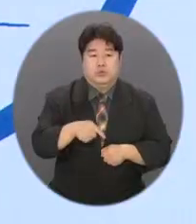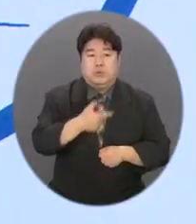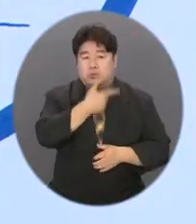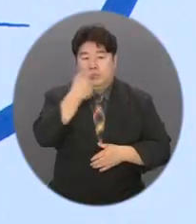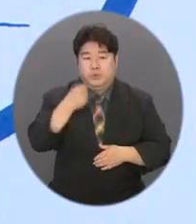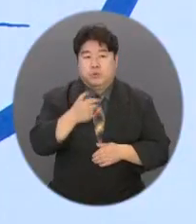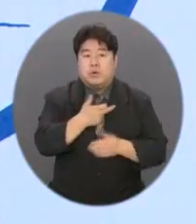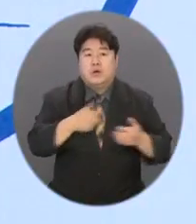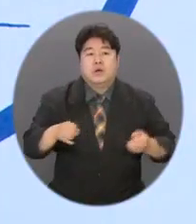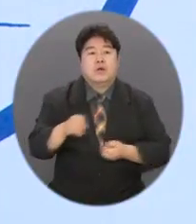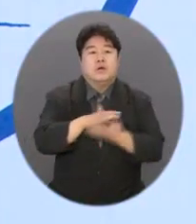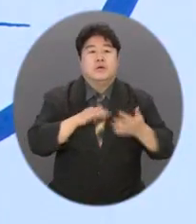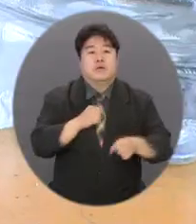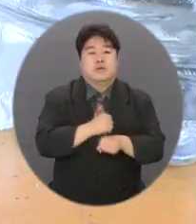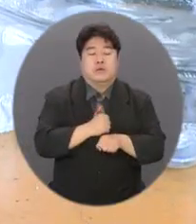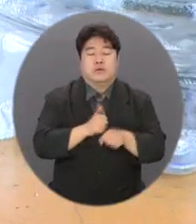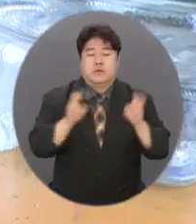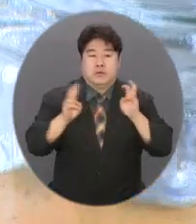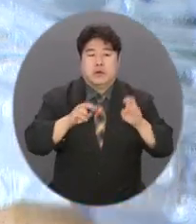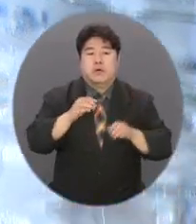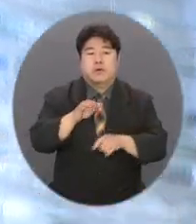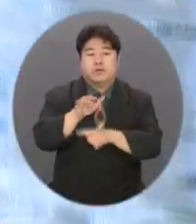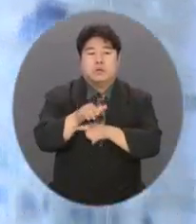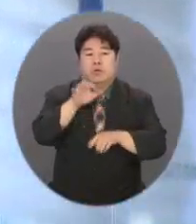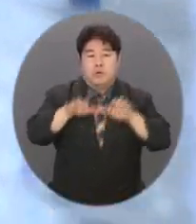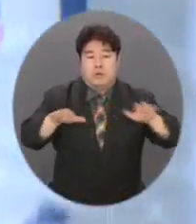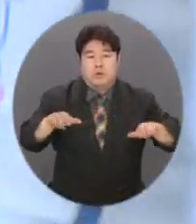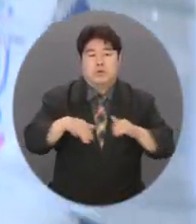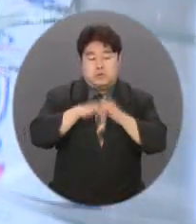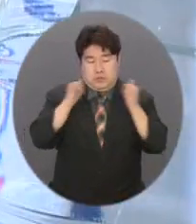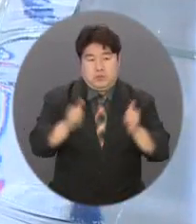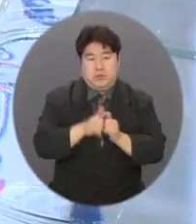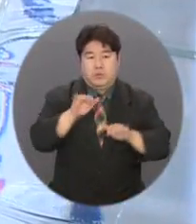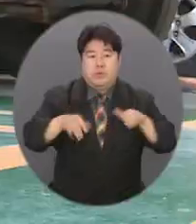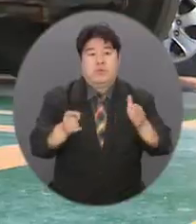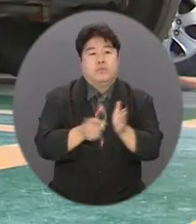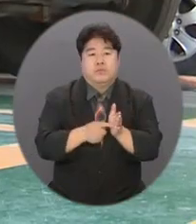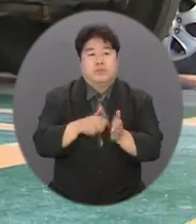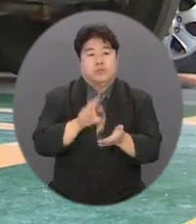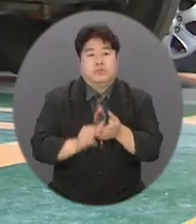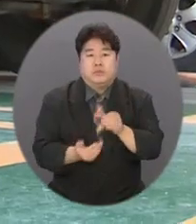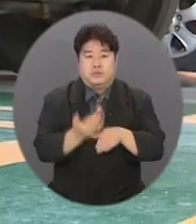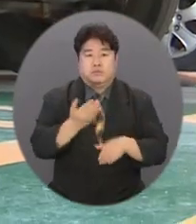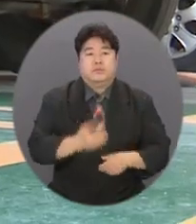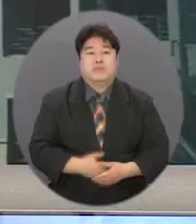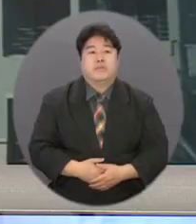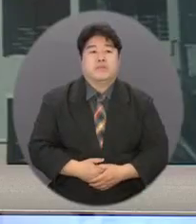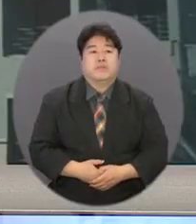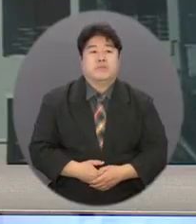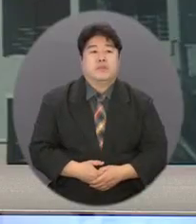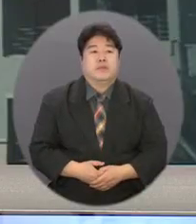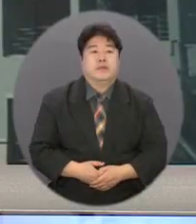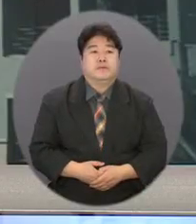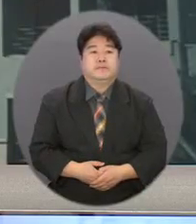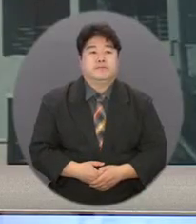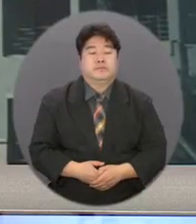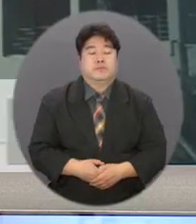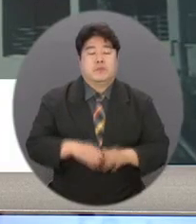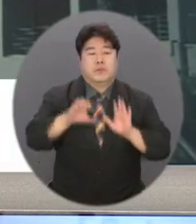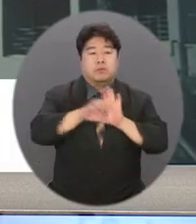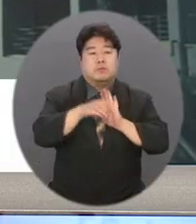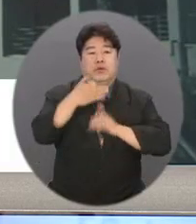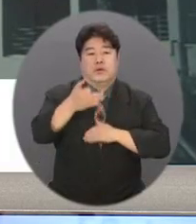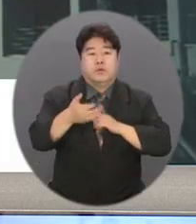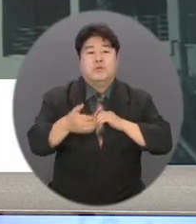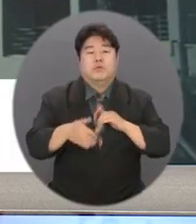산업계와 농가 된 사회 곳곳에 비상이 걸렸습니다 mbc 뉴스 도왔습니다 코로나 2구